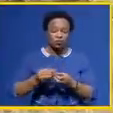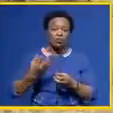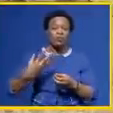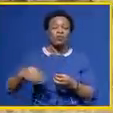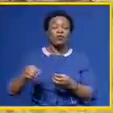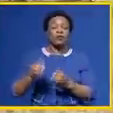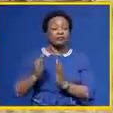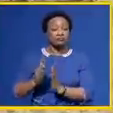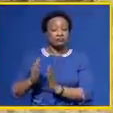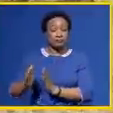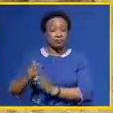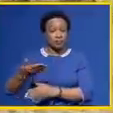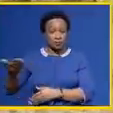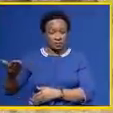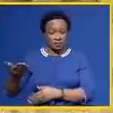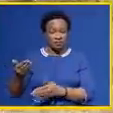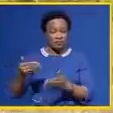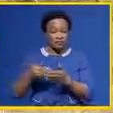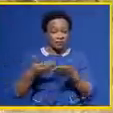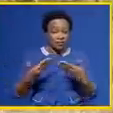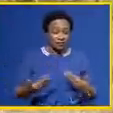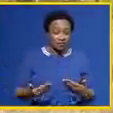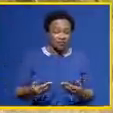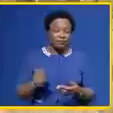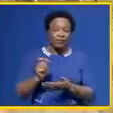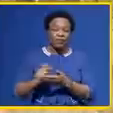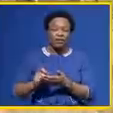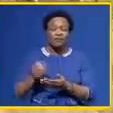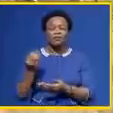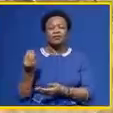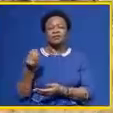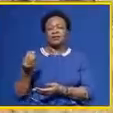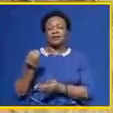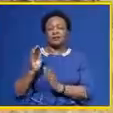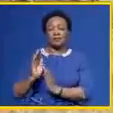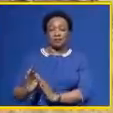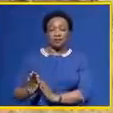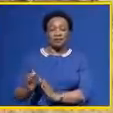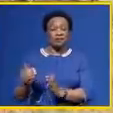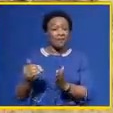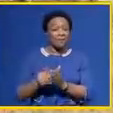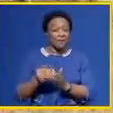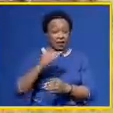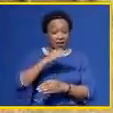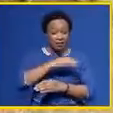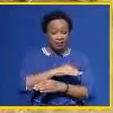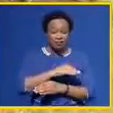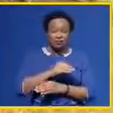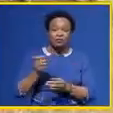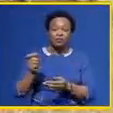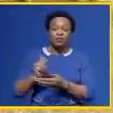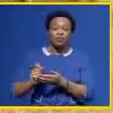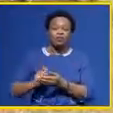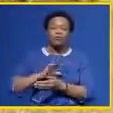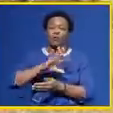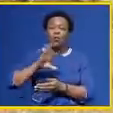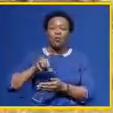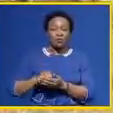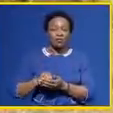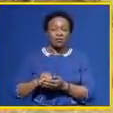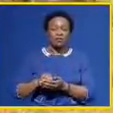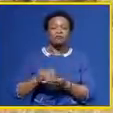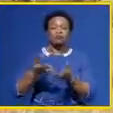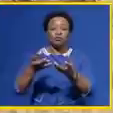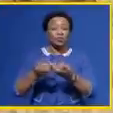kufanya taratibu nyingine. Na mpaka sasa hivi wanafunzi wachache sana waliobaki, nadhani pia mpaka kufika jioni wanafunzi watakuwa wameshachukuliwa na wazazi wao,